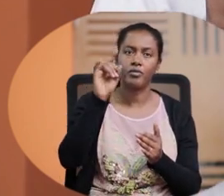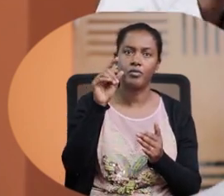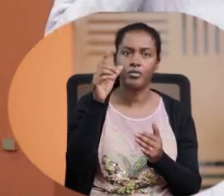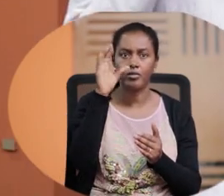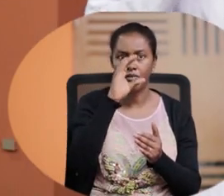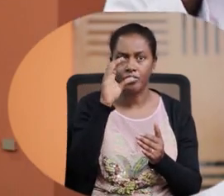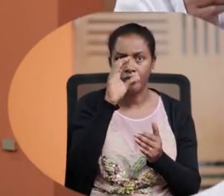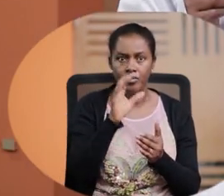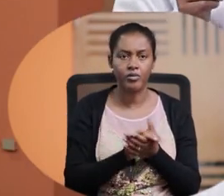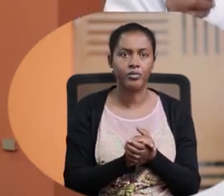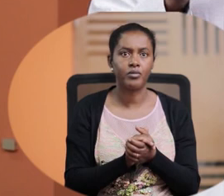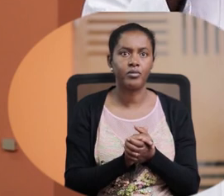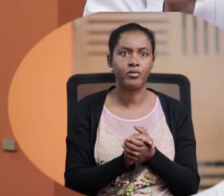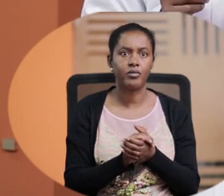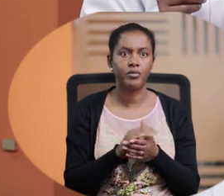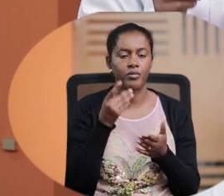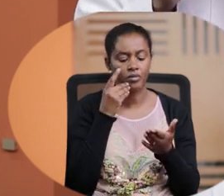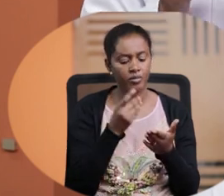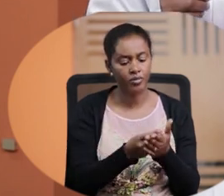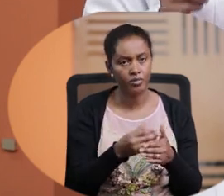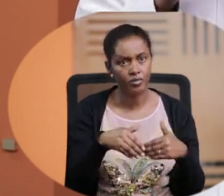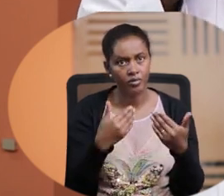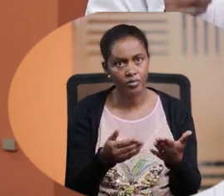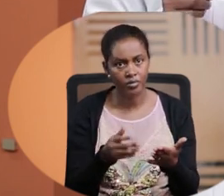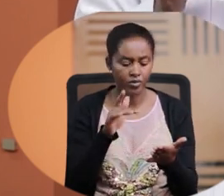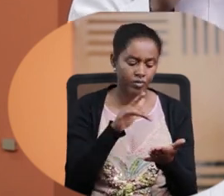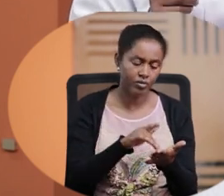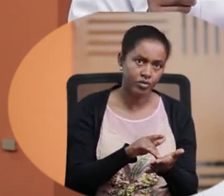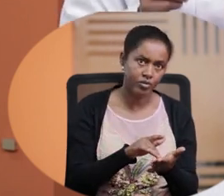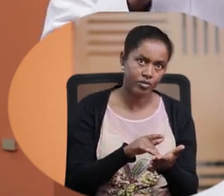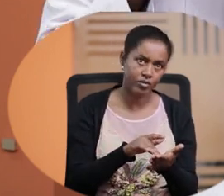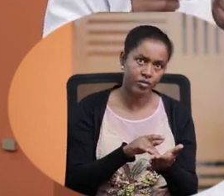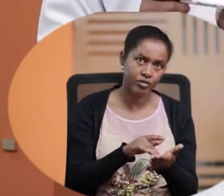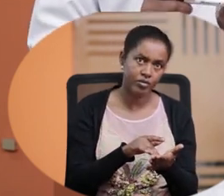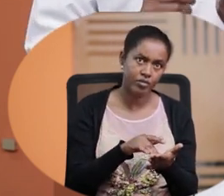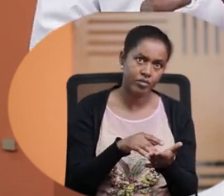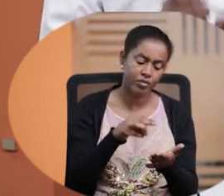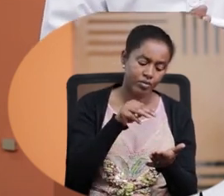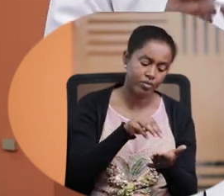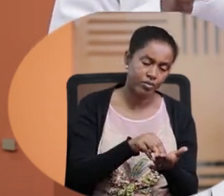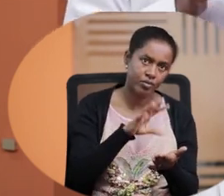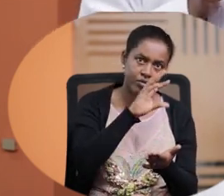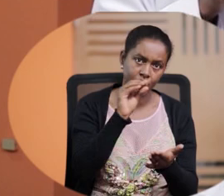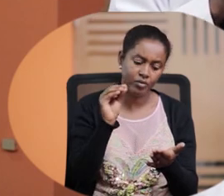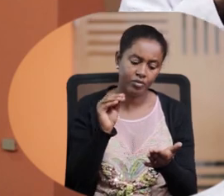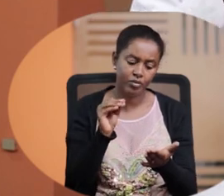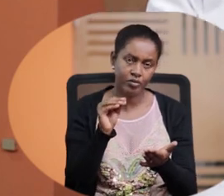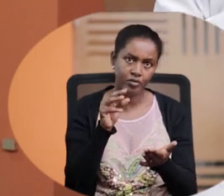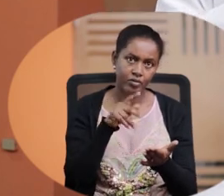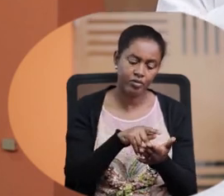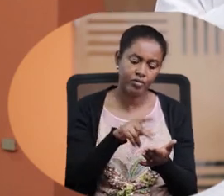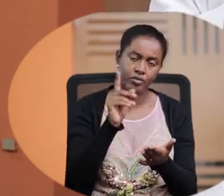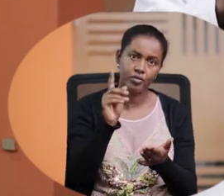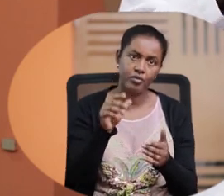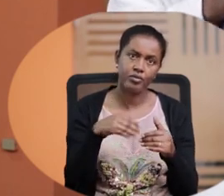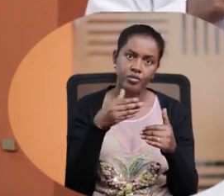booda daataa kennameef giddugaleessa isaa moodii fi miidiyaan isaa ni barbaaddu akkasumas immoo reenjii daataa kennamee akkaataa